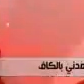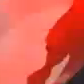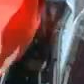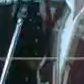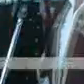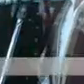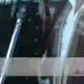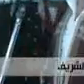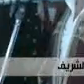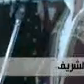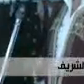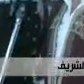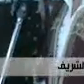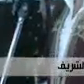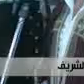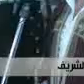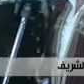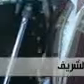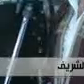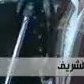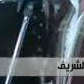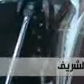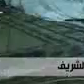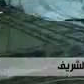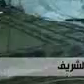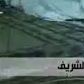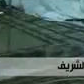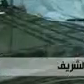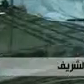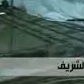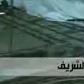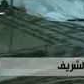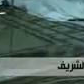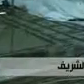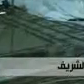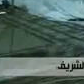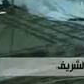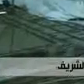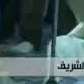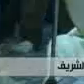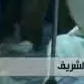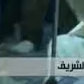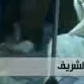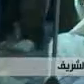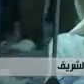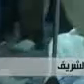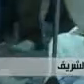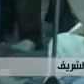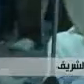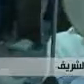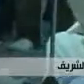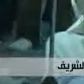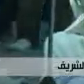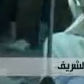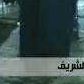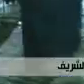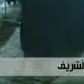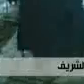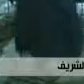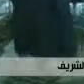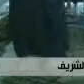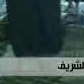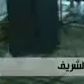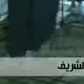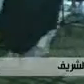الكاف احتفالا بالمولد النبوي الشريف مدينه القيروان تعيش فعاليات مسابقه فرق المدائح والافكار